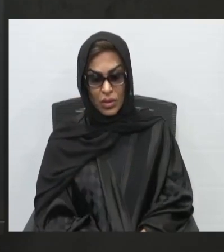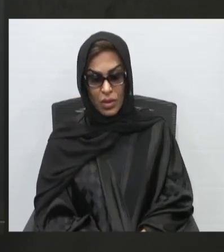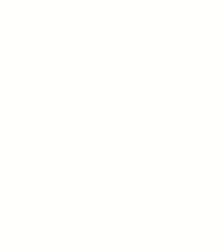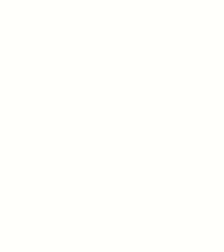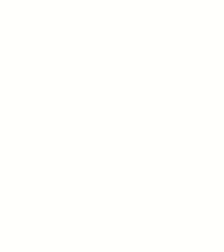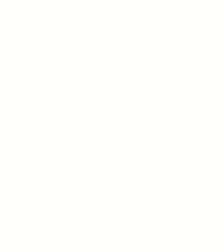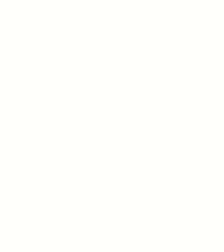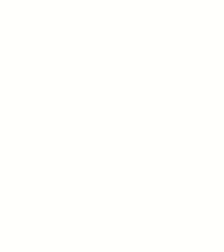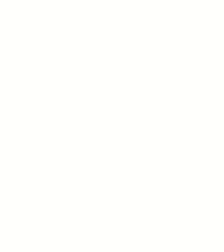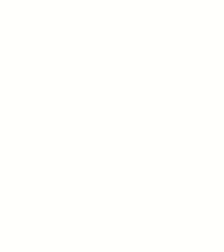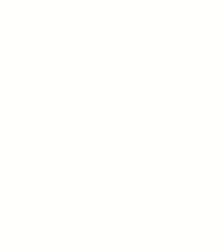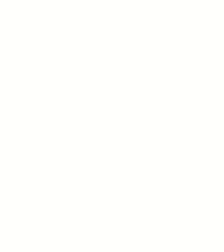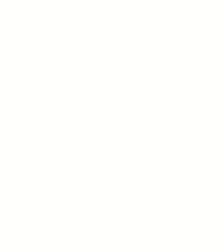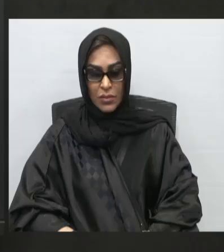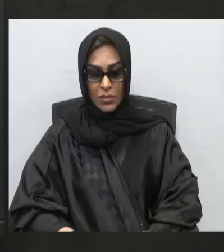الرقمي